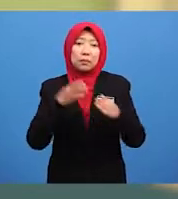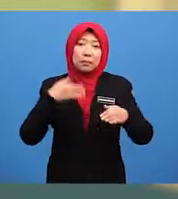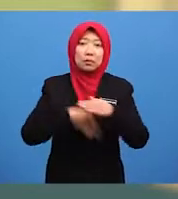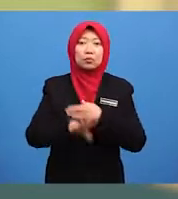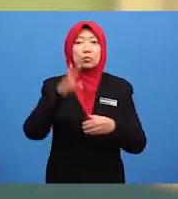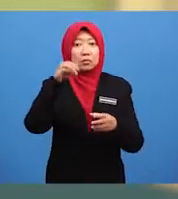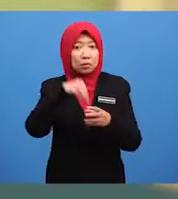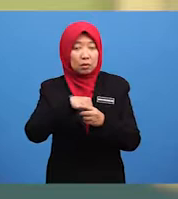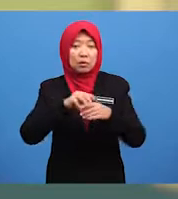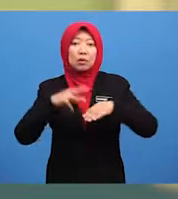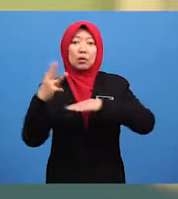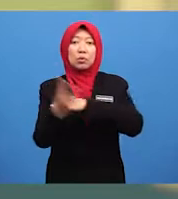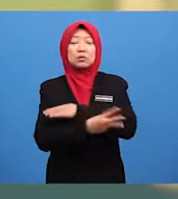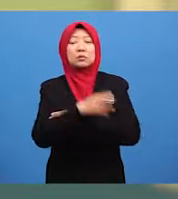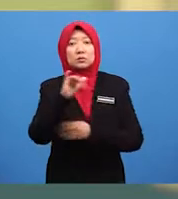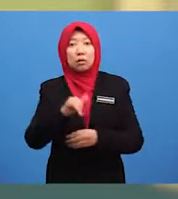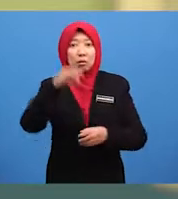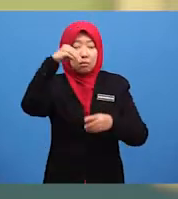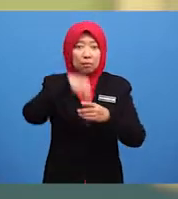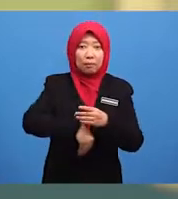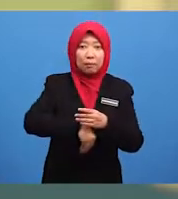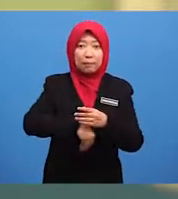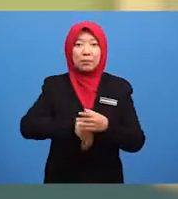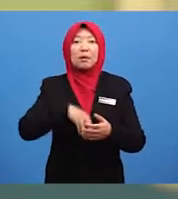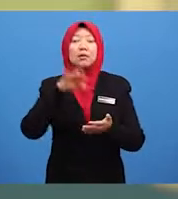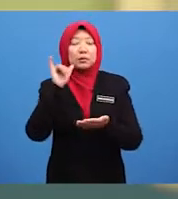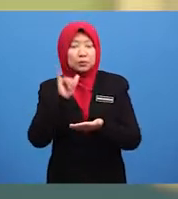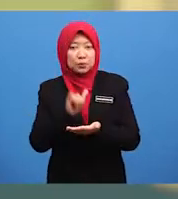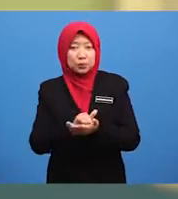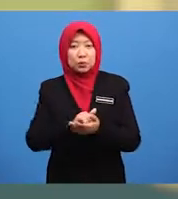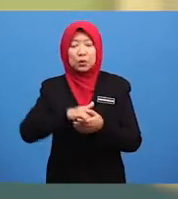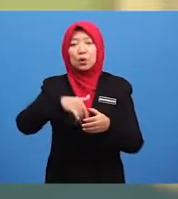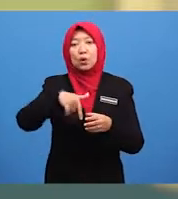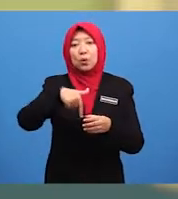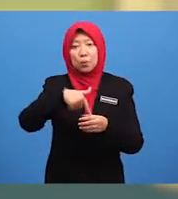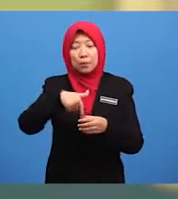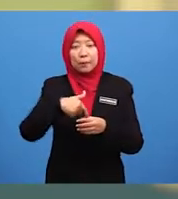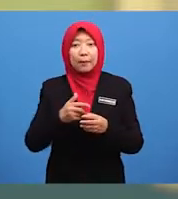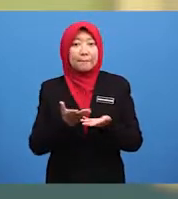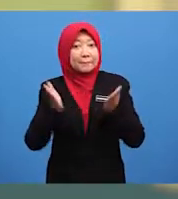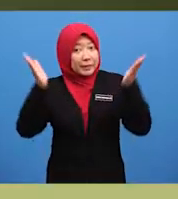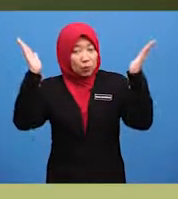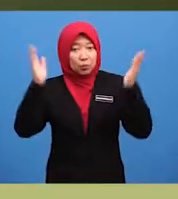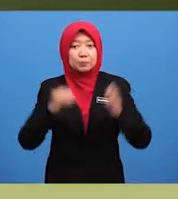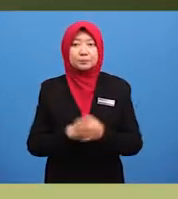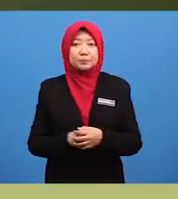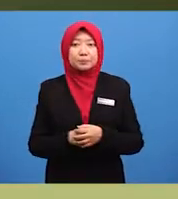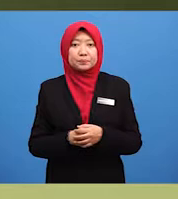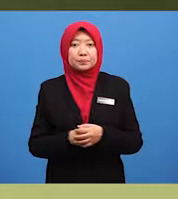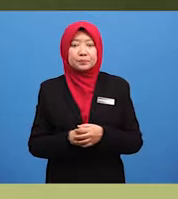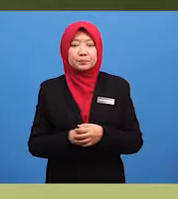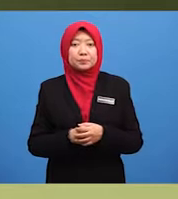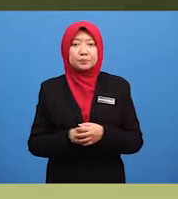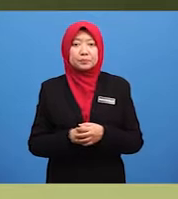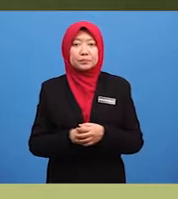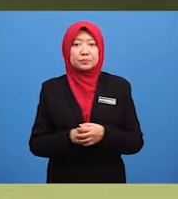ke dalam kawasan yang agak dalam. Itulah lubang periuk ataupun dipanggil